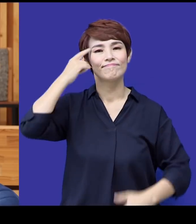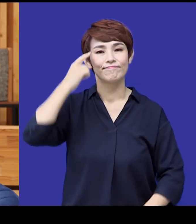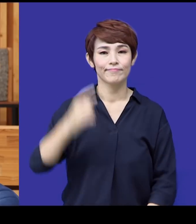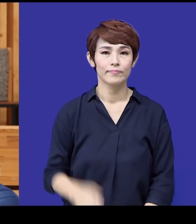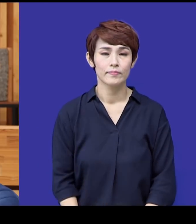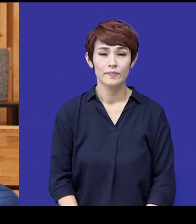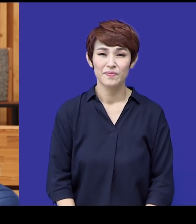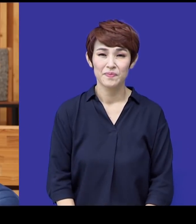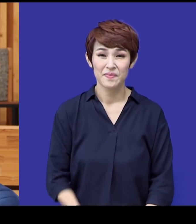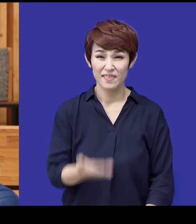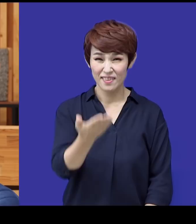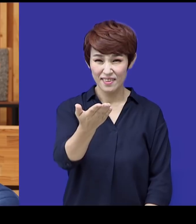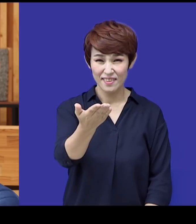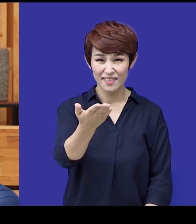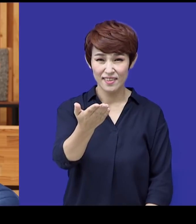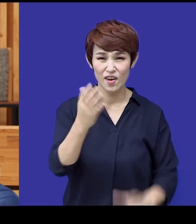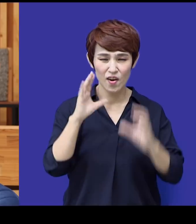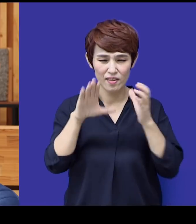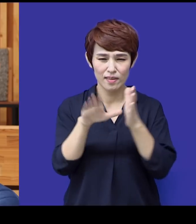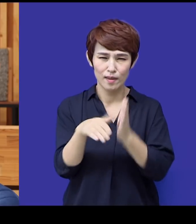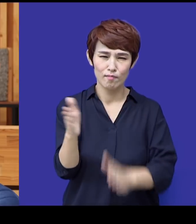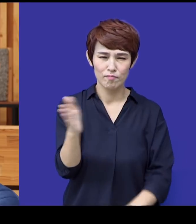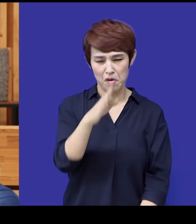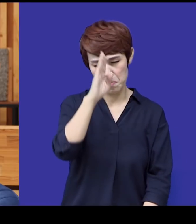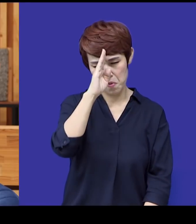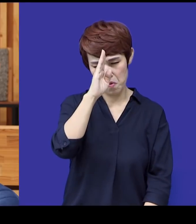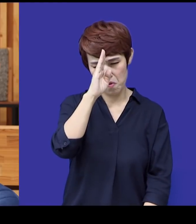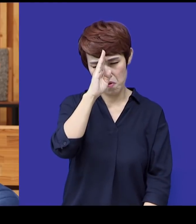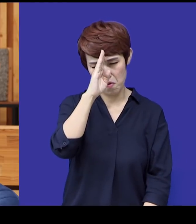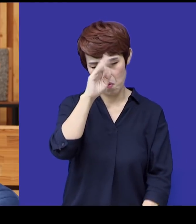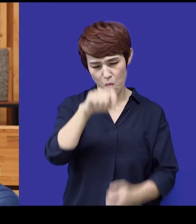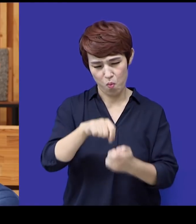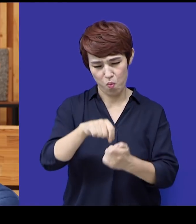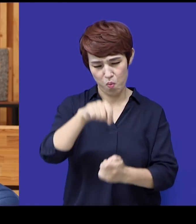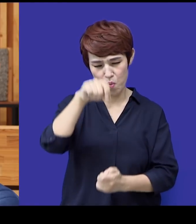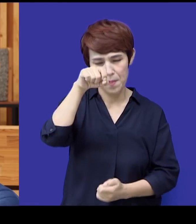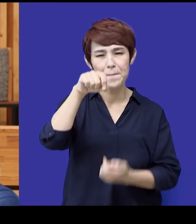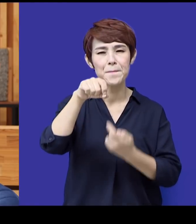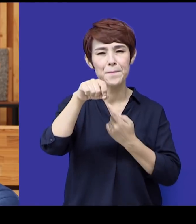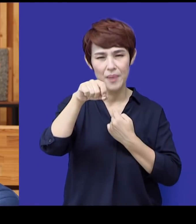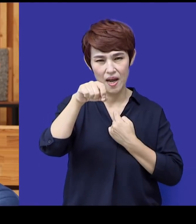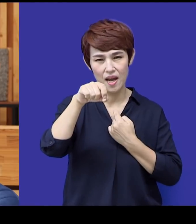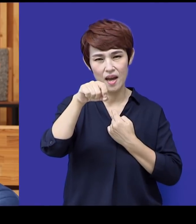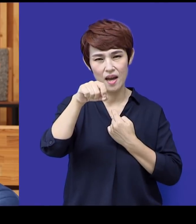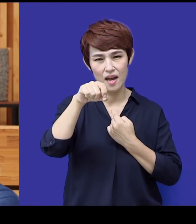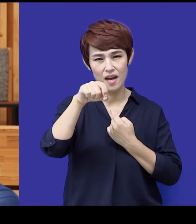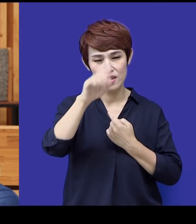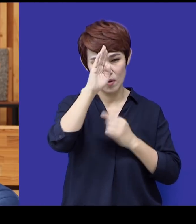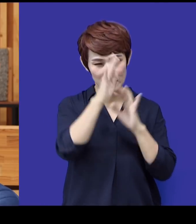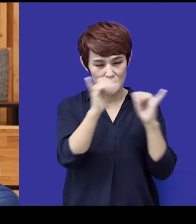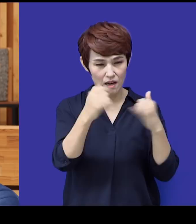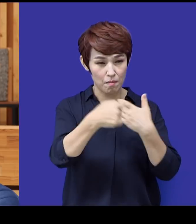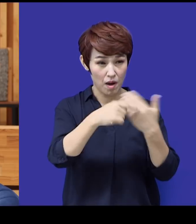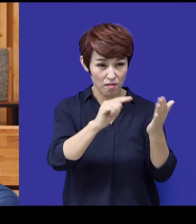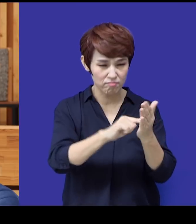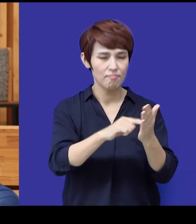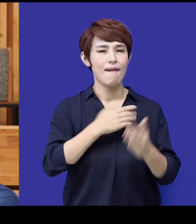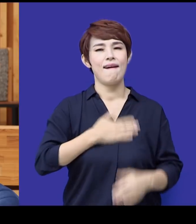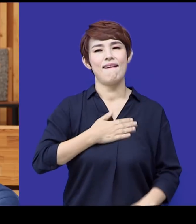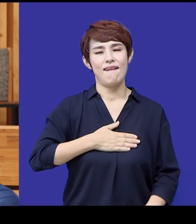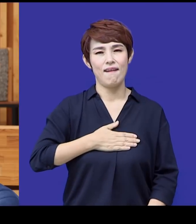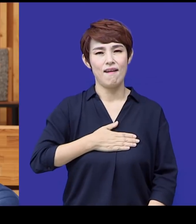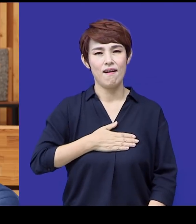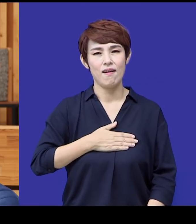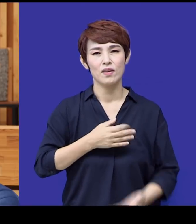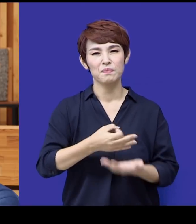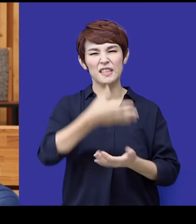무엇보다 장로님이 많이 어린 시절부터 병마와 싸워왔기 때문에 환자들의 마음을 더 이해하시고 그래서 많이 못